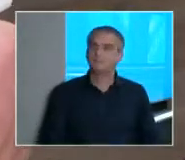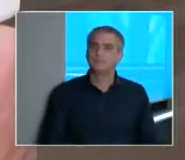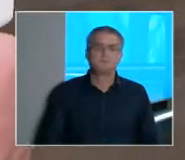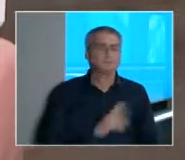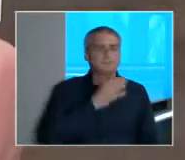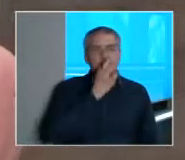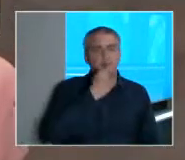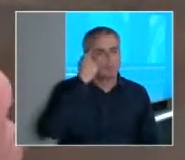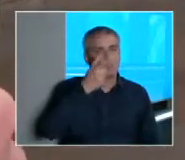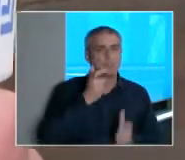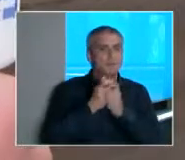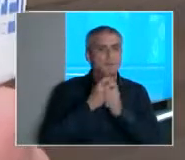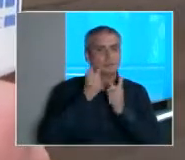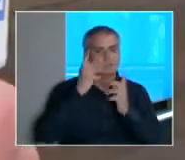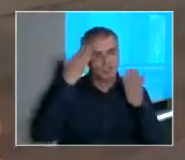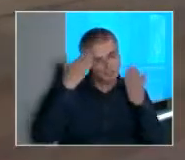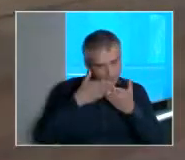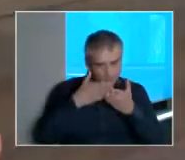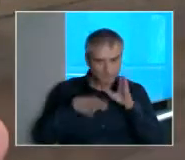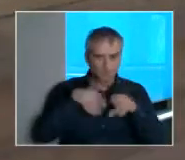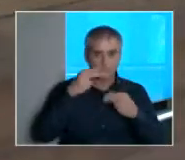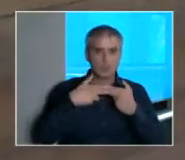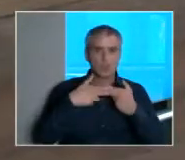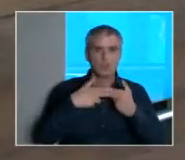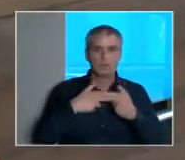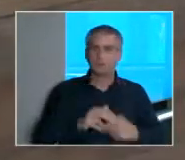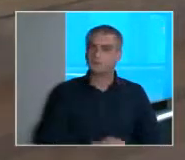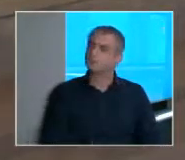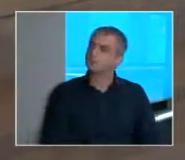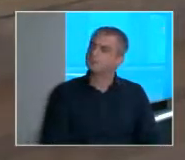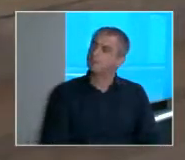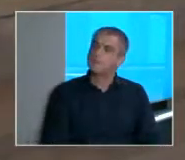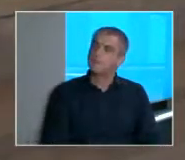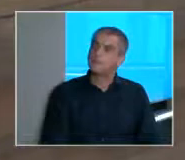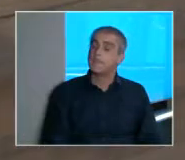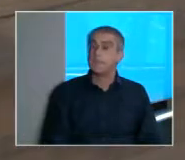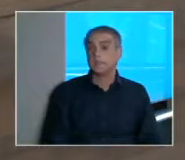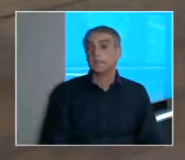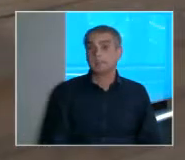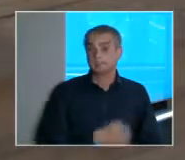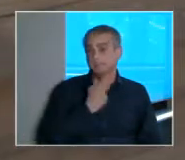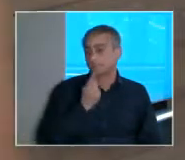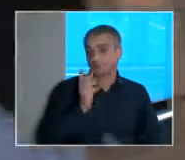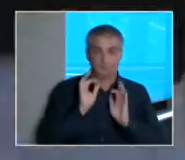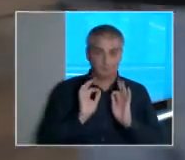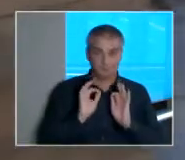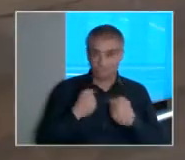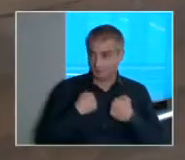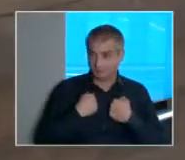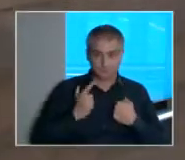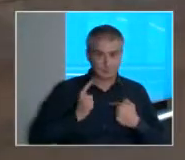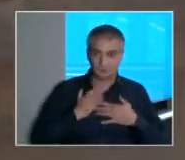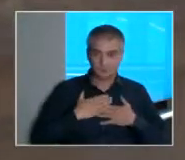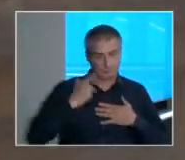במה לדעתך המפלגות צריכות להתמקד בבחירות הקרובות? תשמע, האמת היא, אותי